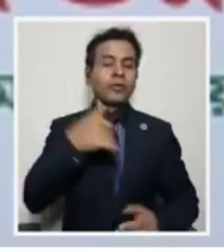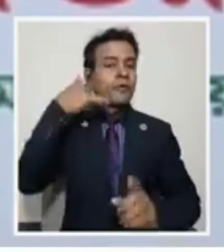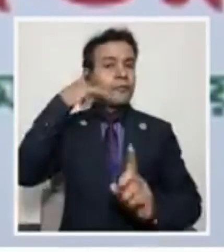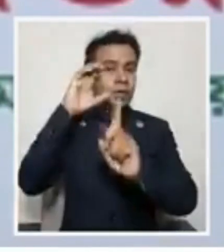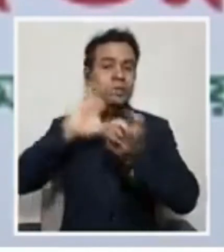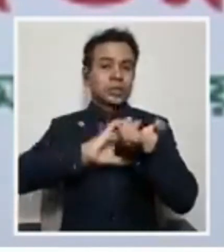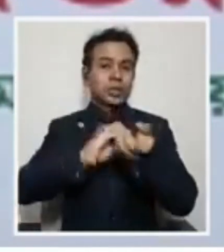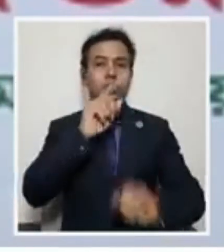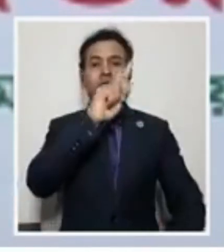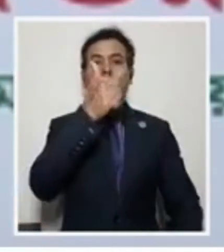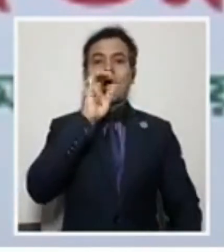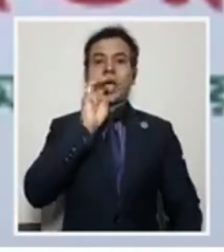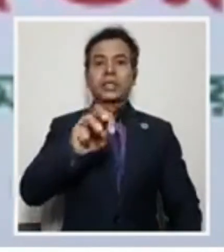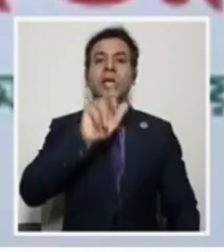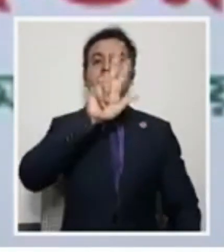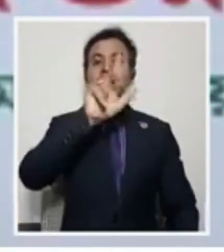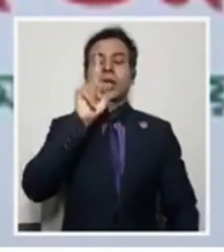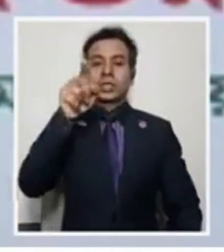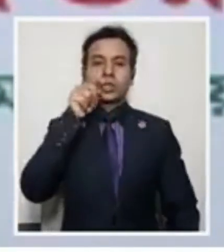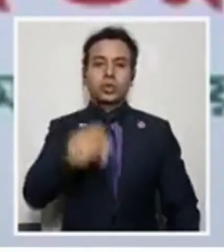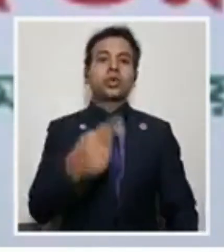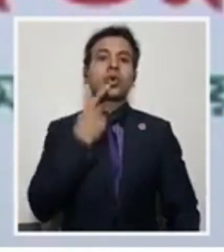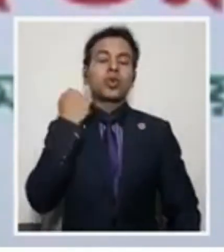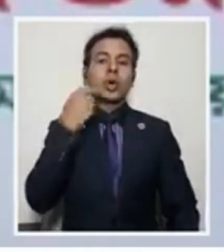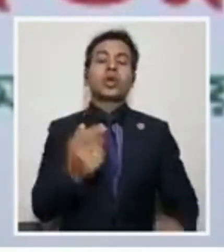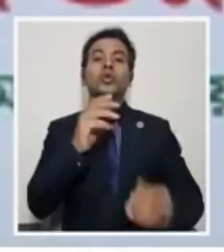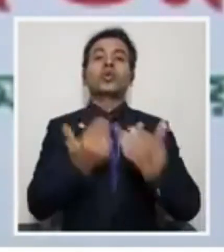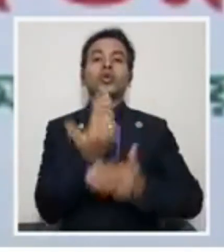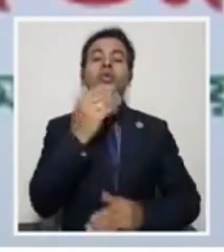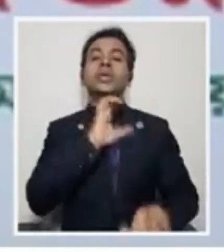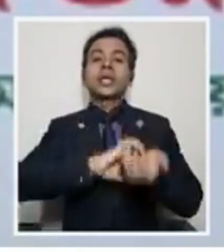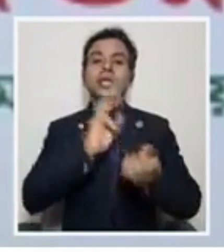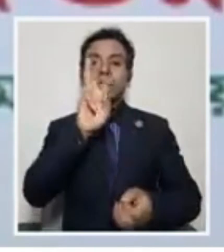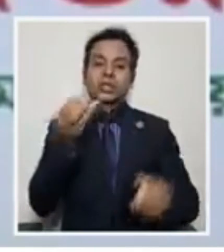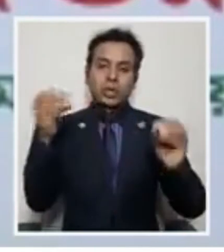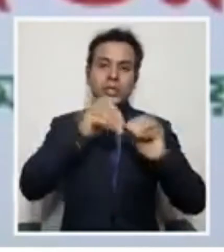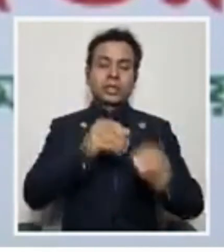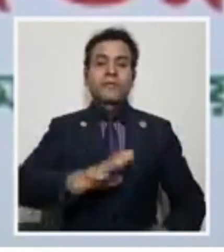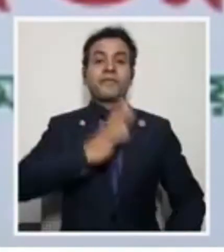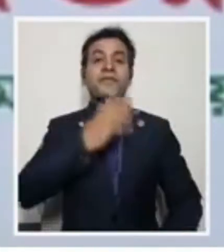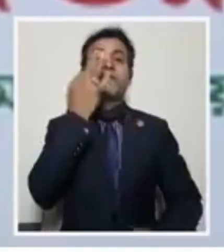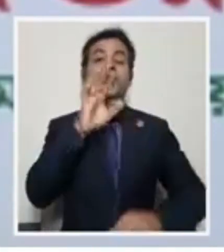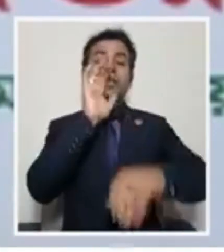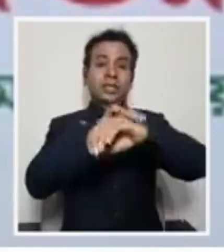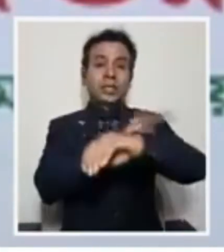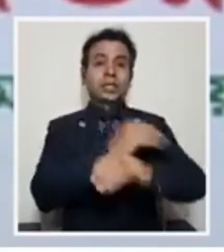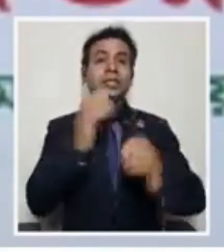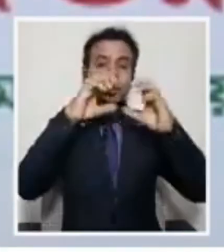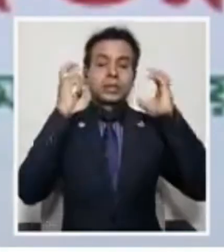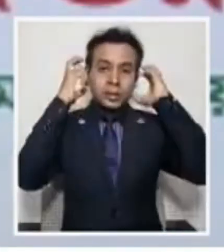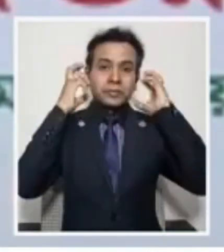বেড়েছে 30 জন। বর্তমানে স্বেচ্ছাভিত্তিতে সেবা দিয়ে যাচ্ছেন 4,194 জন চিকিৎসক এবং গত 24 ঘন্টায় আরো